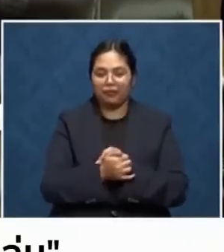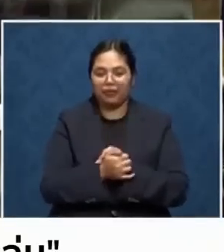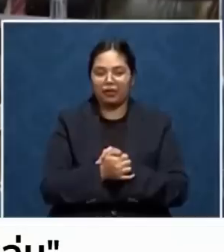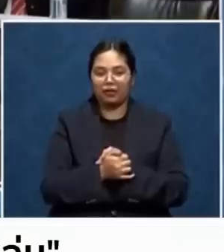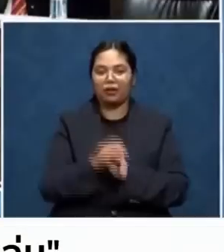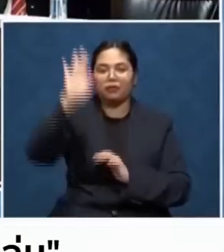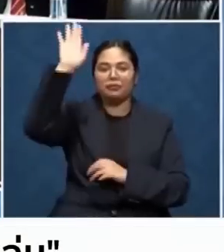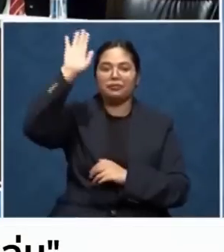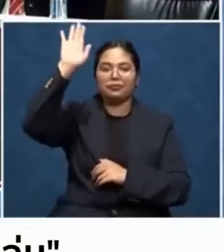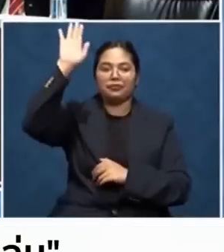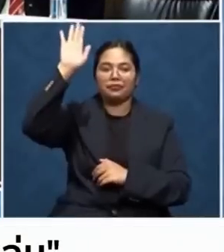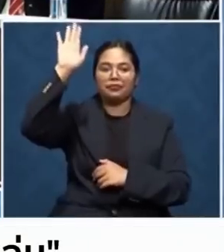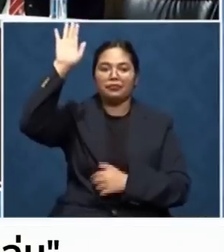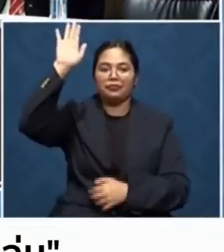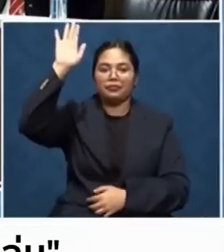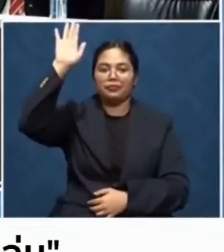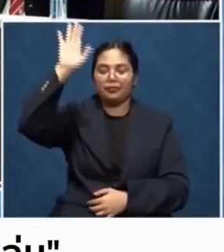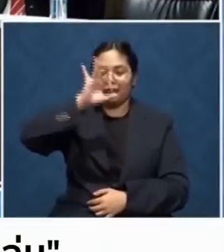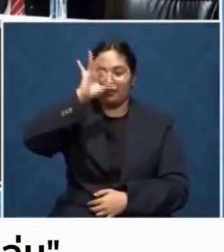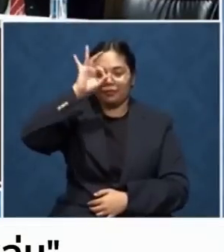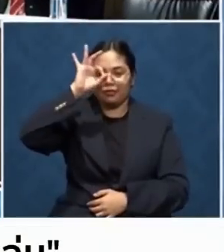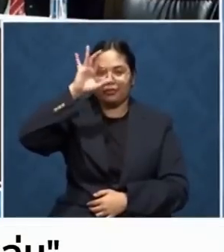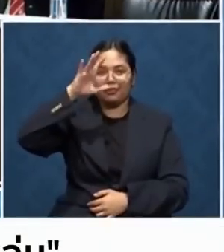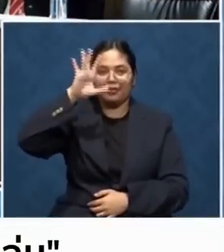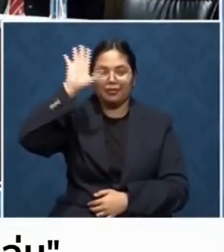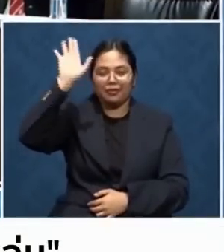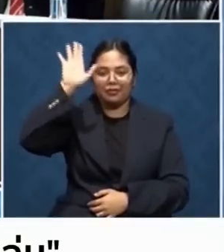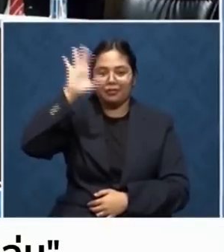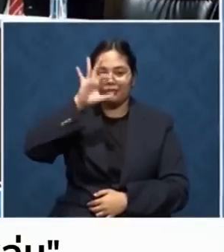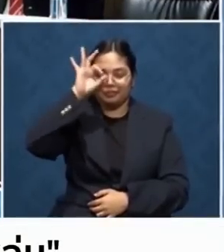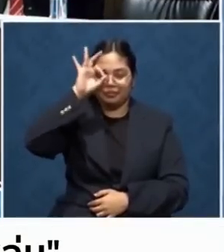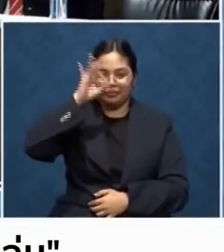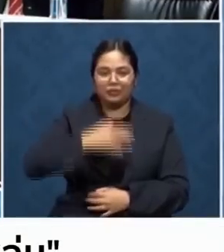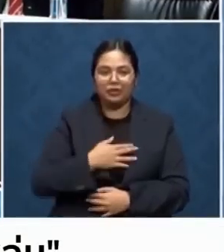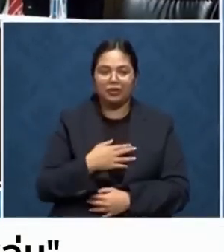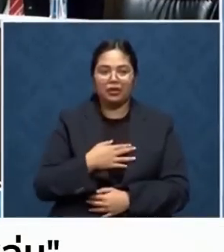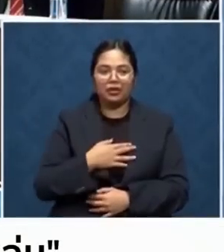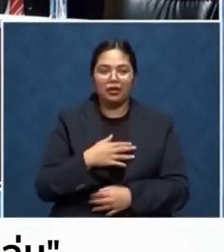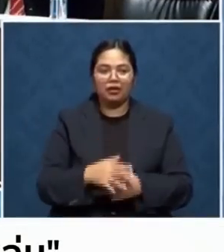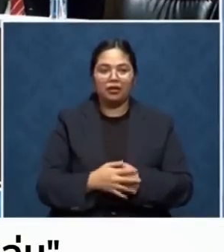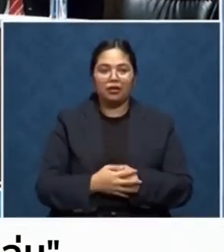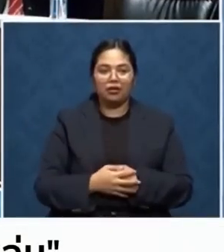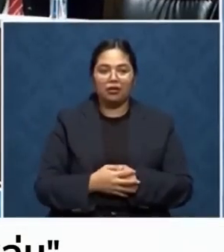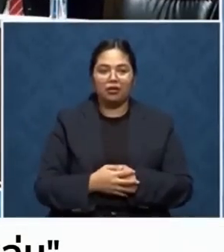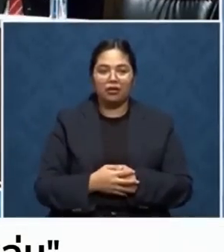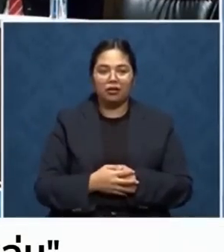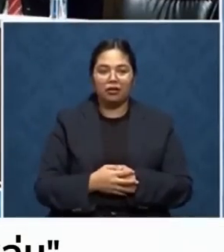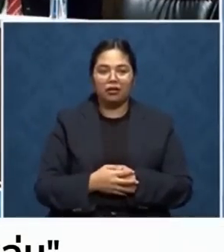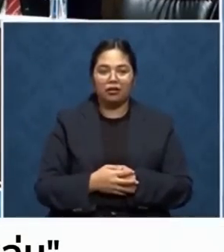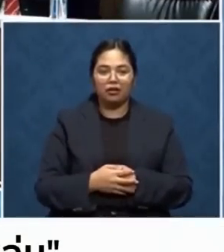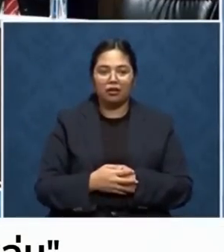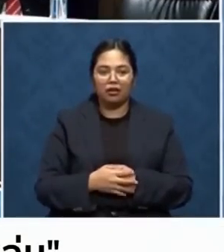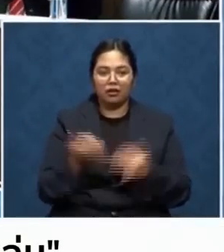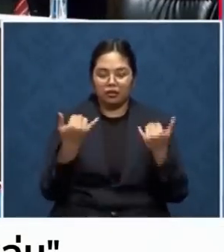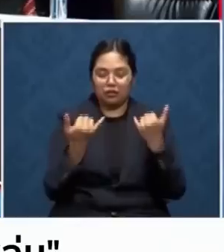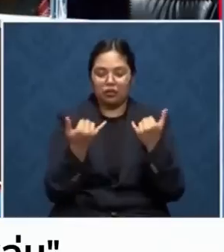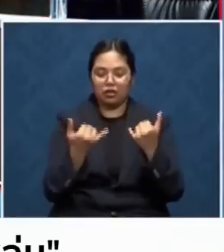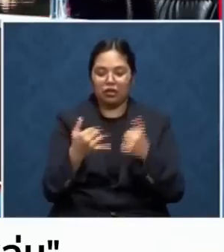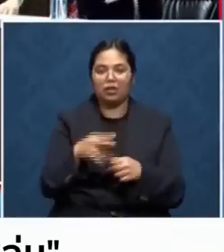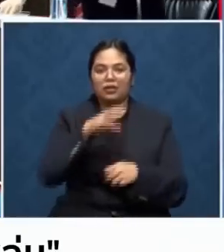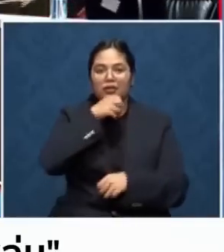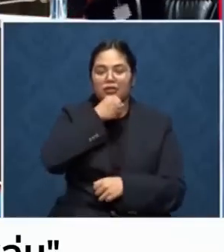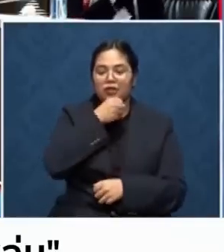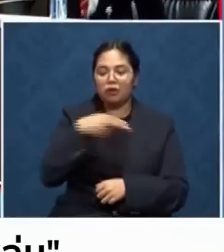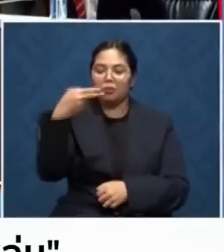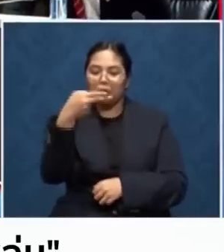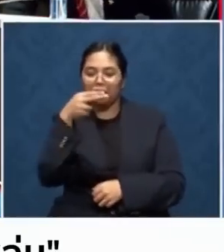ที่เคารพครับ ครับ ผมขอประท้วงครับท่านสรัสนันครับให้ท่านสรัสนันถอนคำว่าส้มหล่นเพราะท่านพูดเยอะที่สุดในสภาครับ คนละเรื่